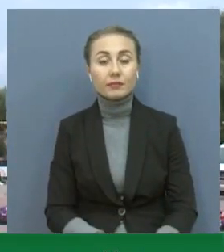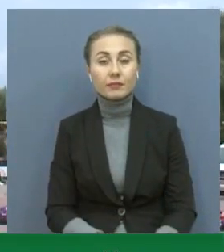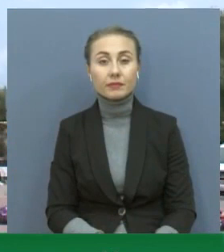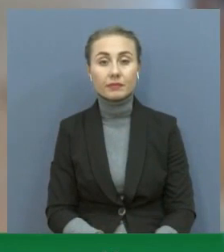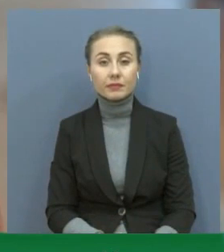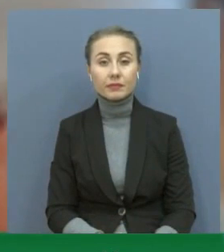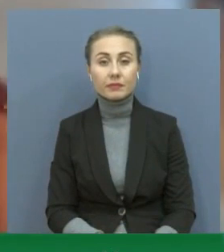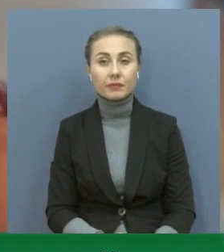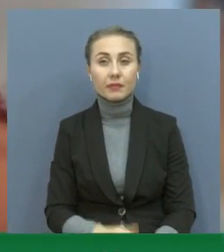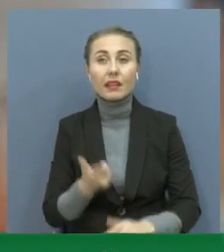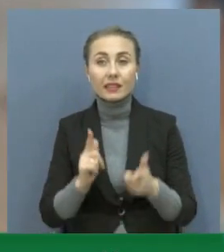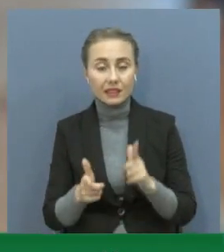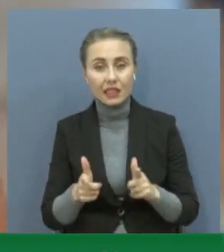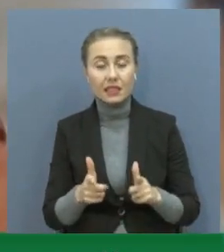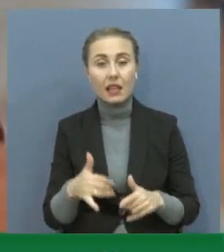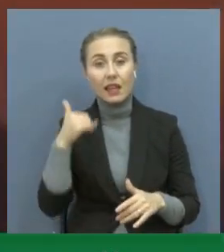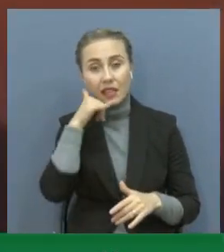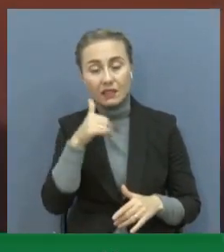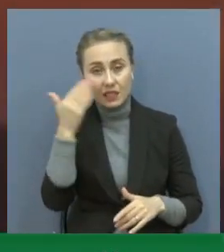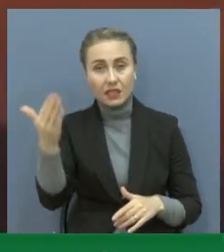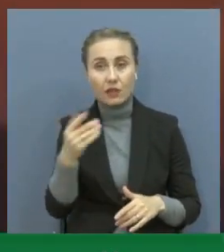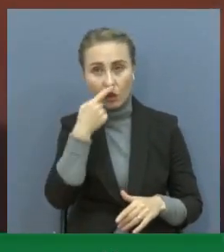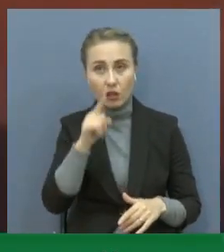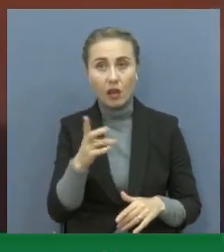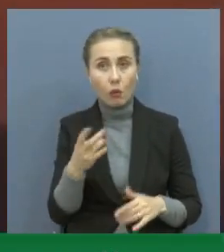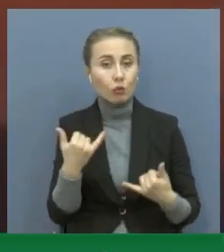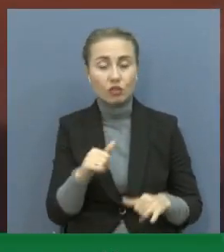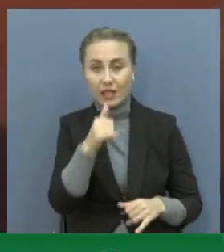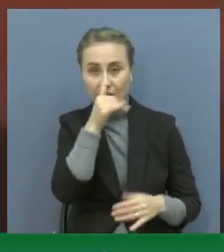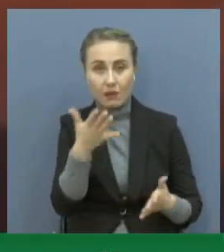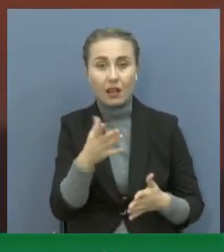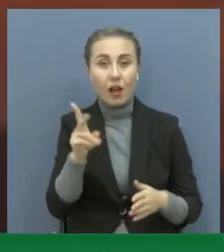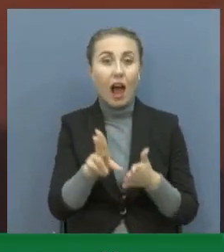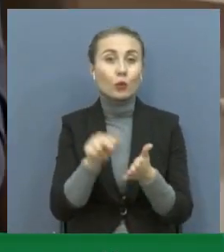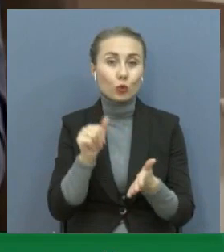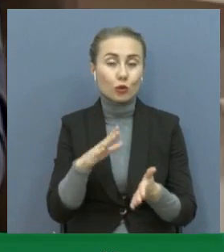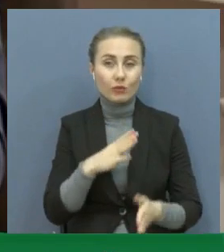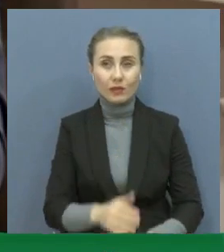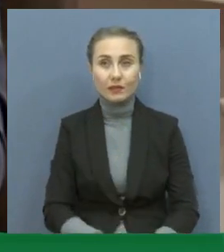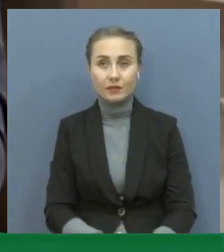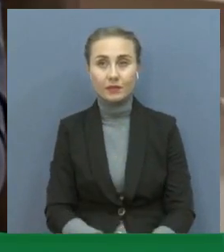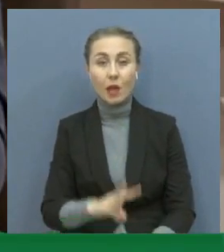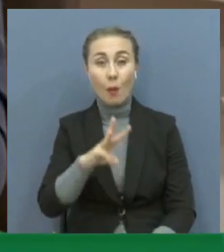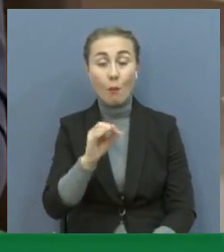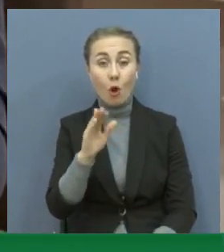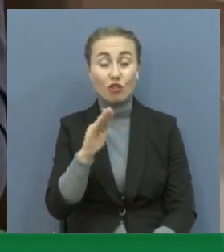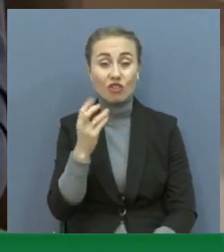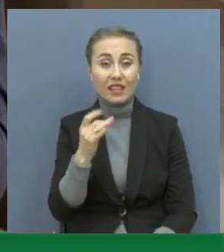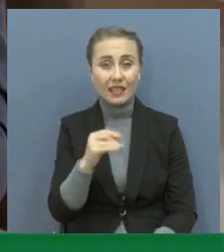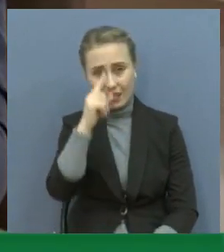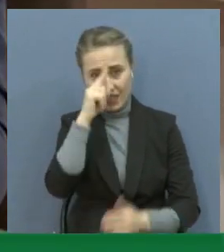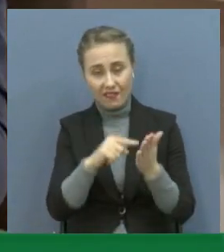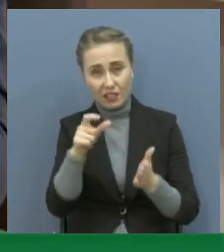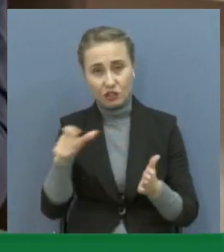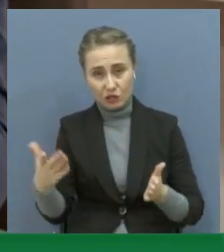продавцу. Естественно, дозвониться на его номер она уже не могла, он был отключен. Мошенники всегда ориентированы на доверчивость